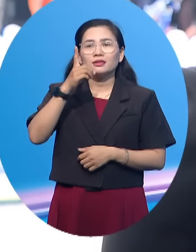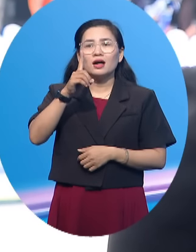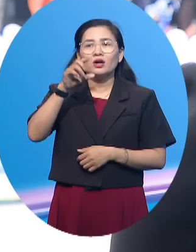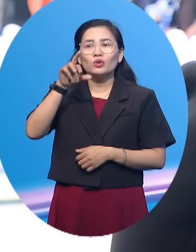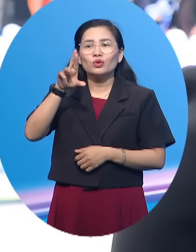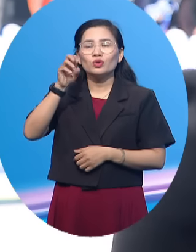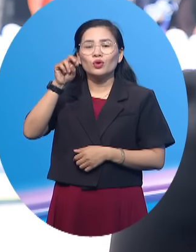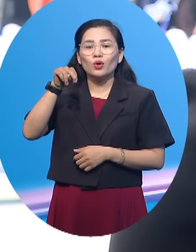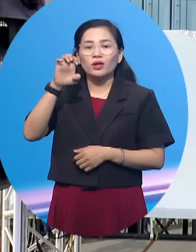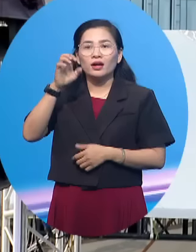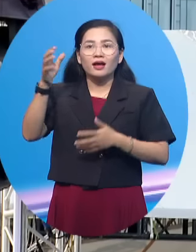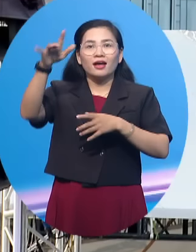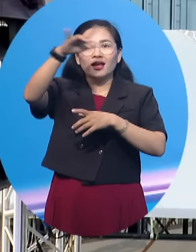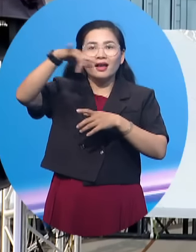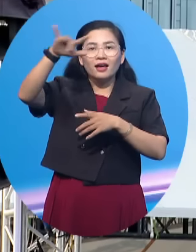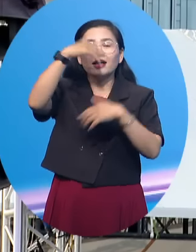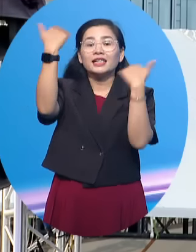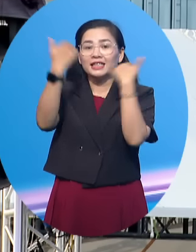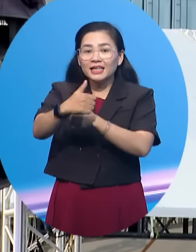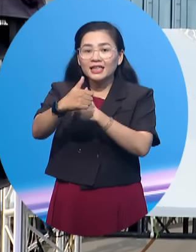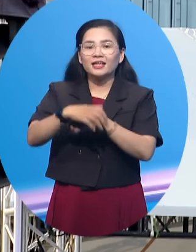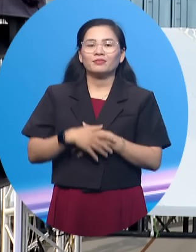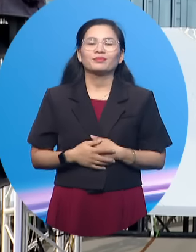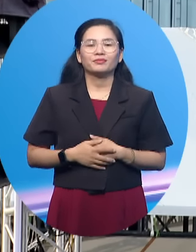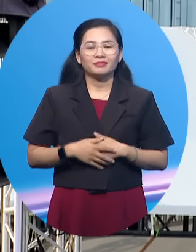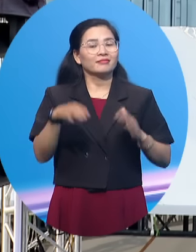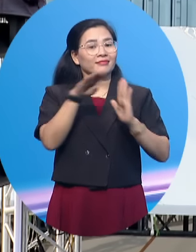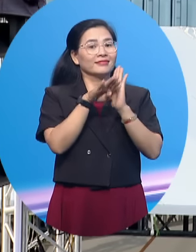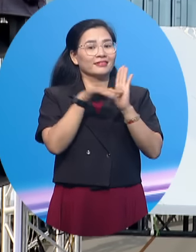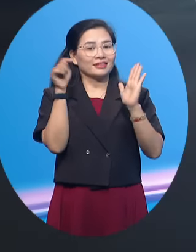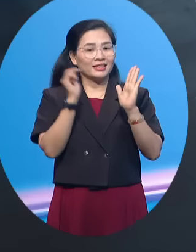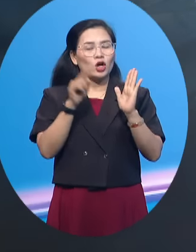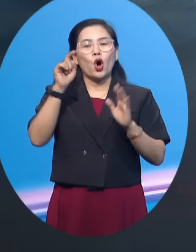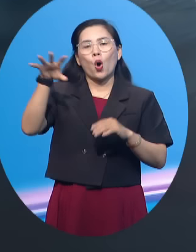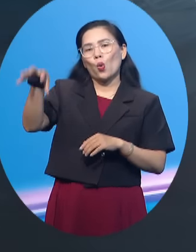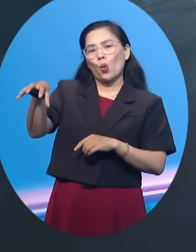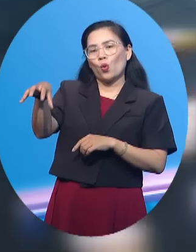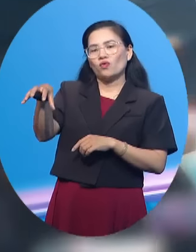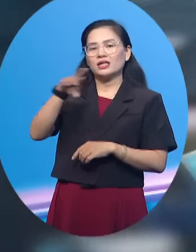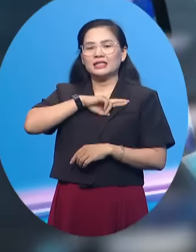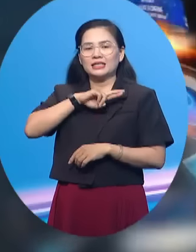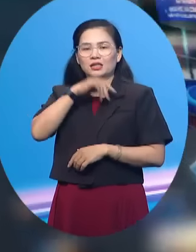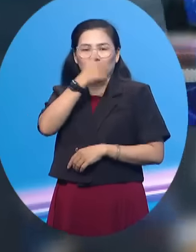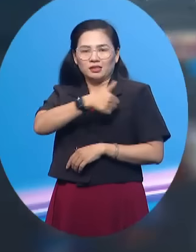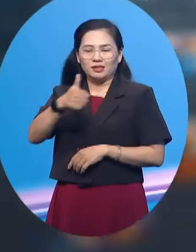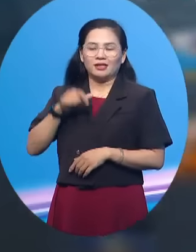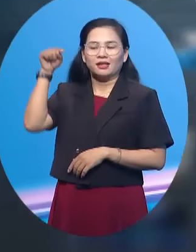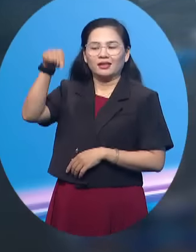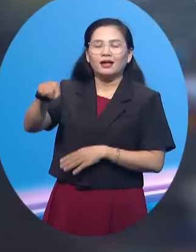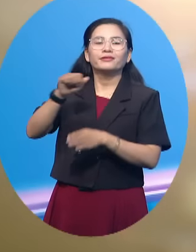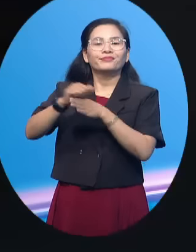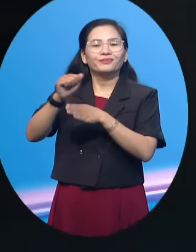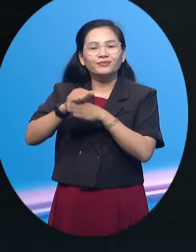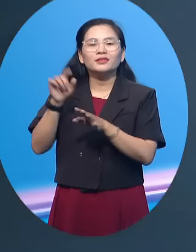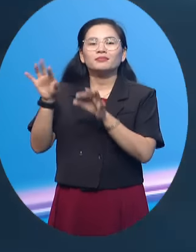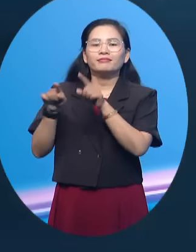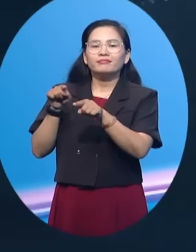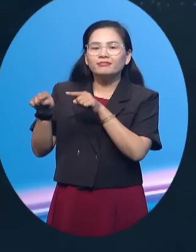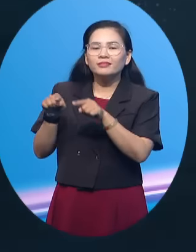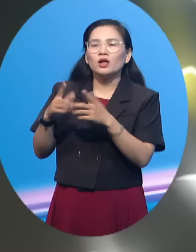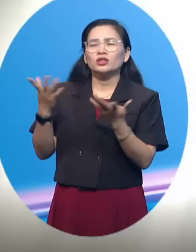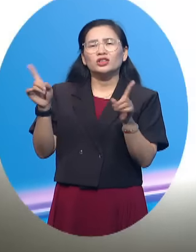trên sân khấu 360 độ. Đặc biệt tại lễ hội này chúng tôi dành một cái khu vực dành cho người dân đến trực tiếp để mà thực hiện các cái